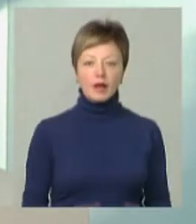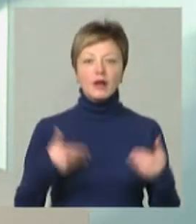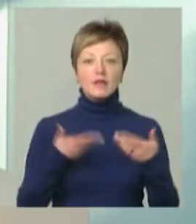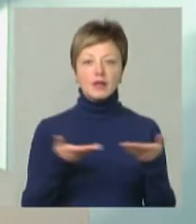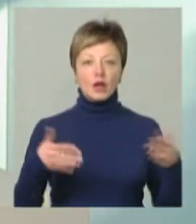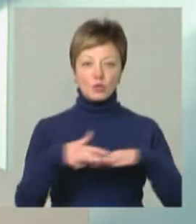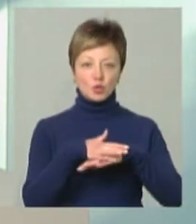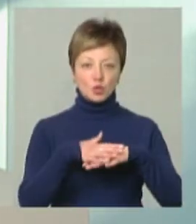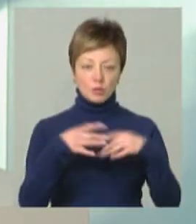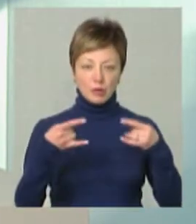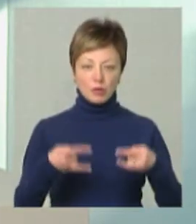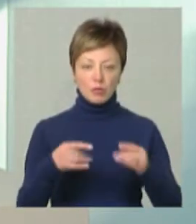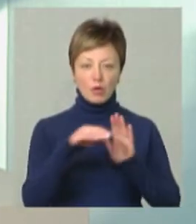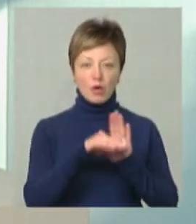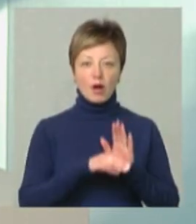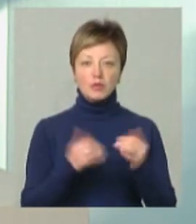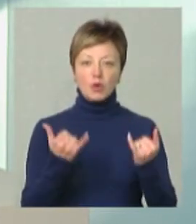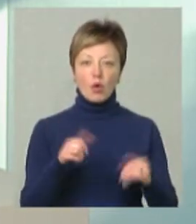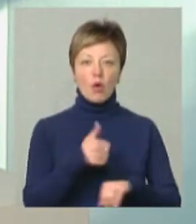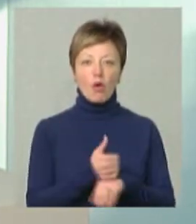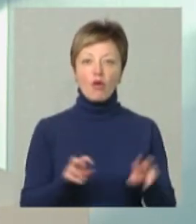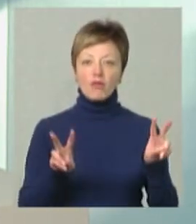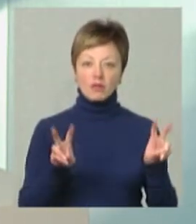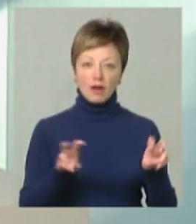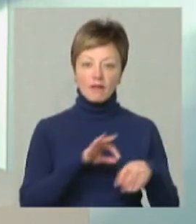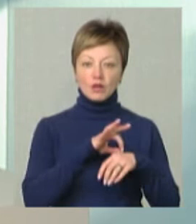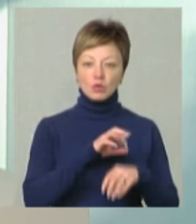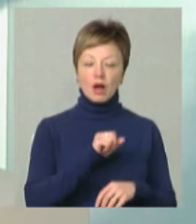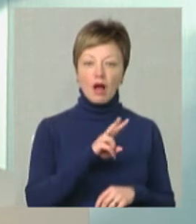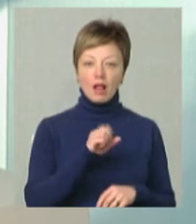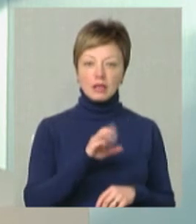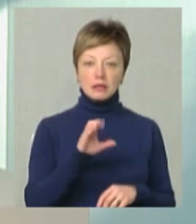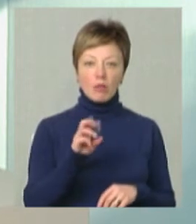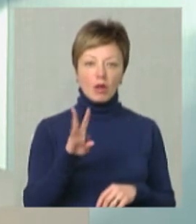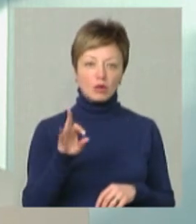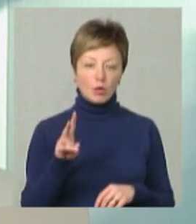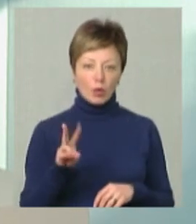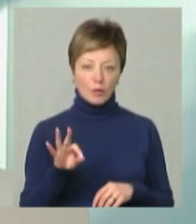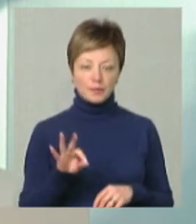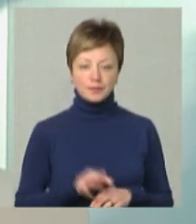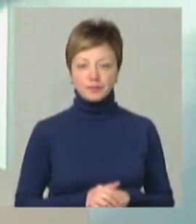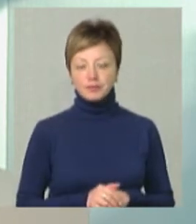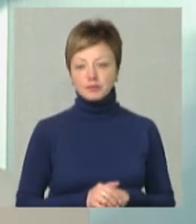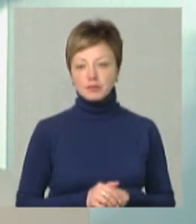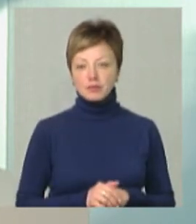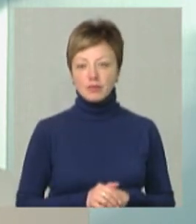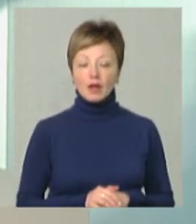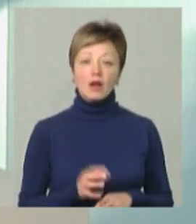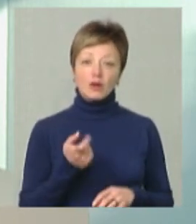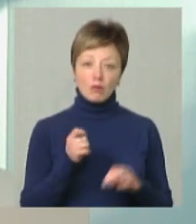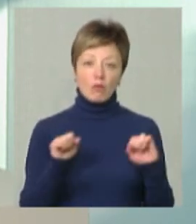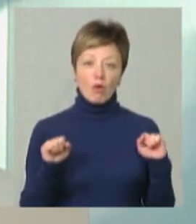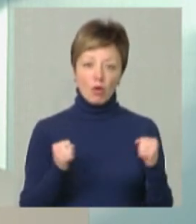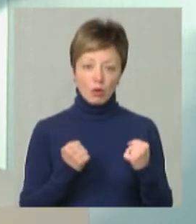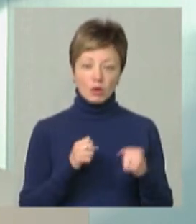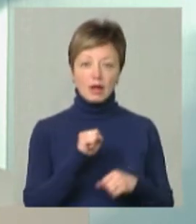Вітаю на Суспільному. Це програма «Сьогодні головне». Мене звати Алла Самойленко. Хоч і трохи прохолодно,